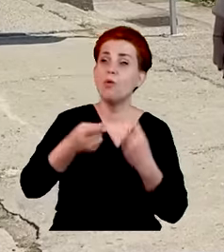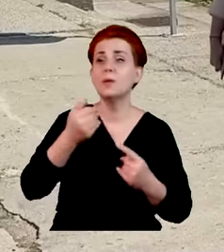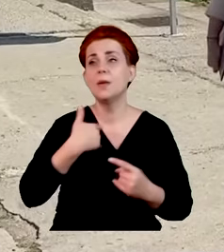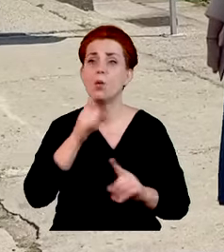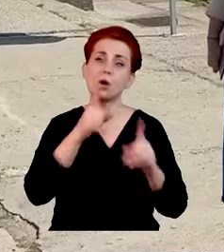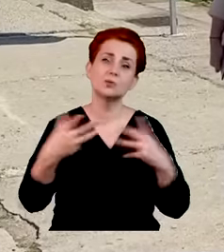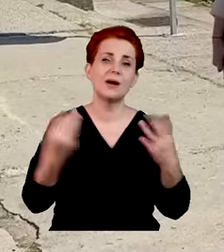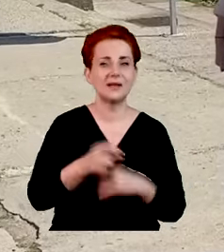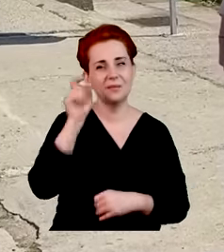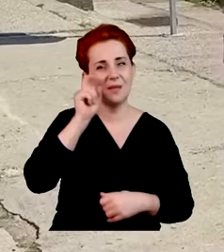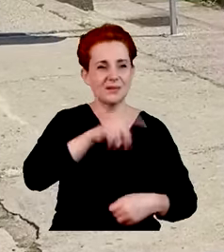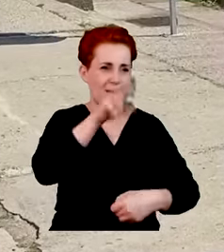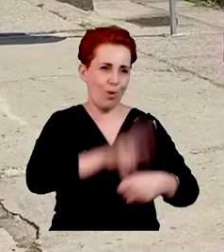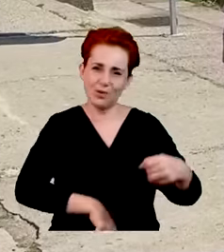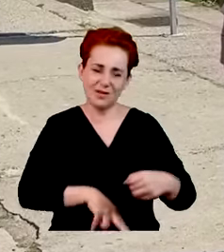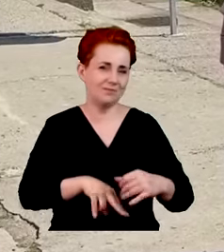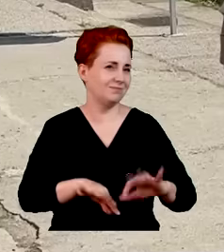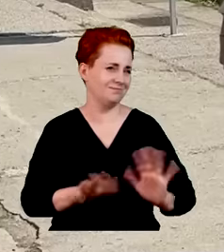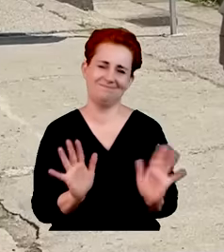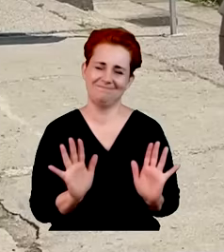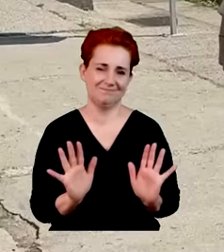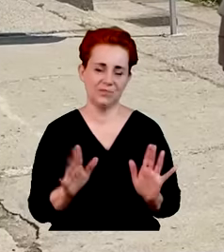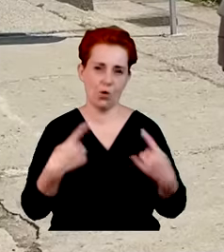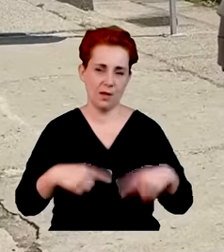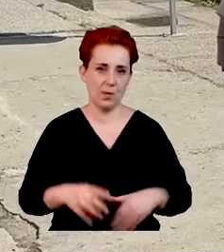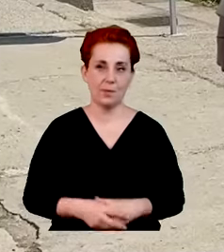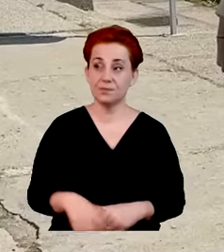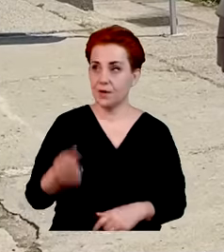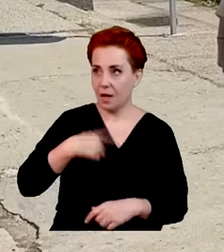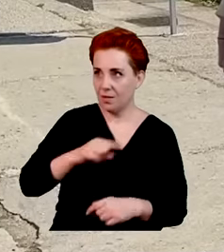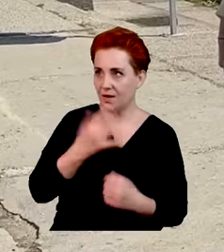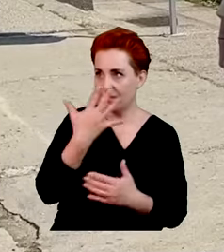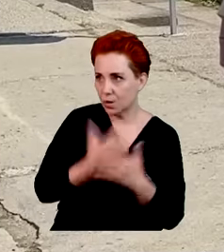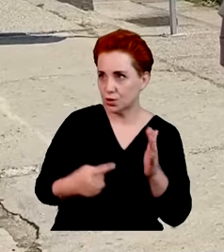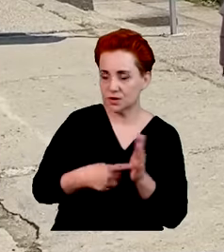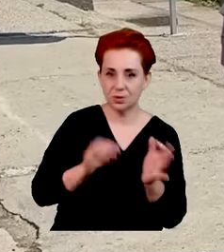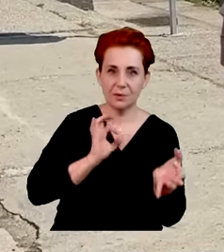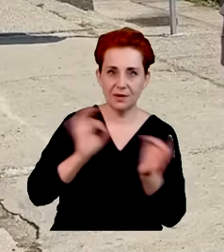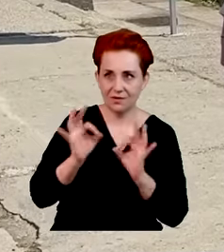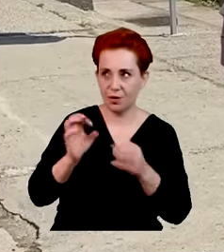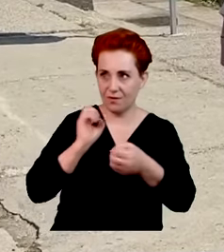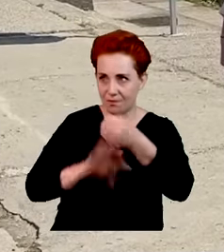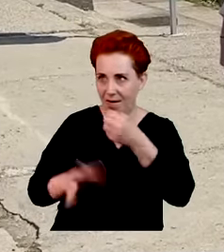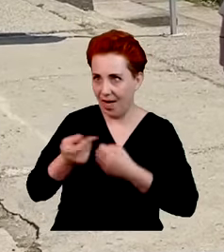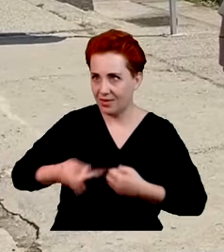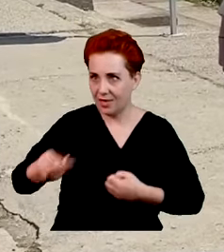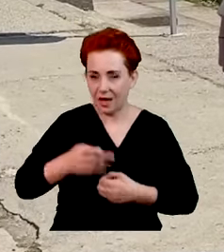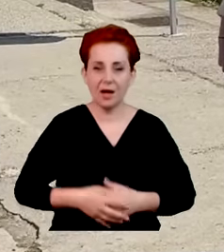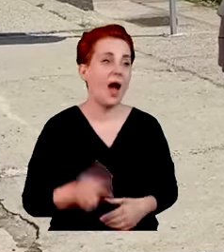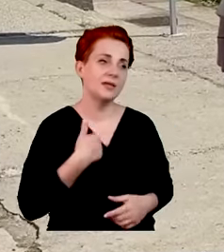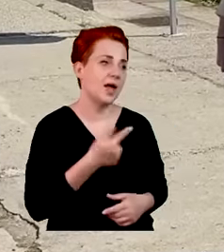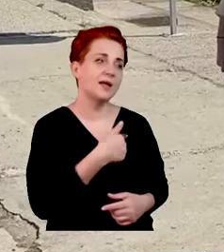niemieckimi policjantami to tylko znaczy że to mó znaczy my polegamy na informacjach medialnych prasowych Dziękuję a ja polegam na